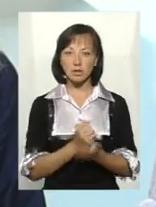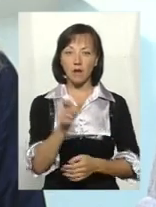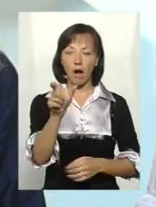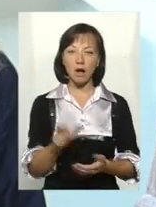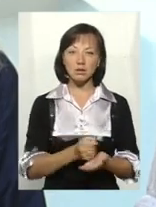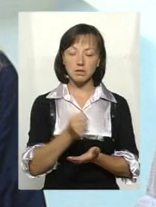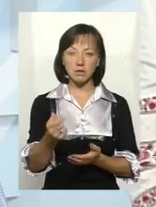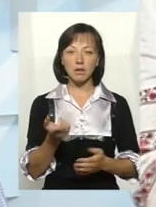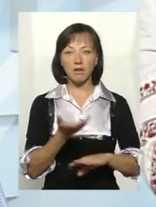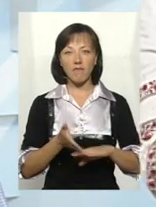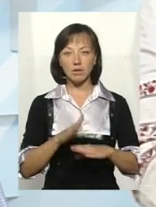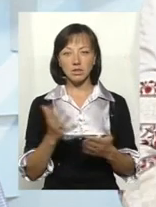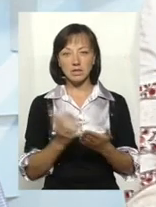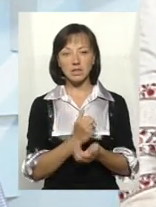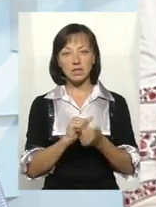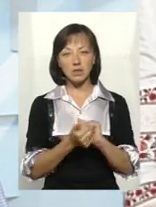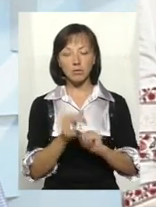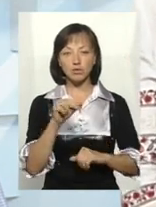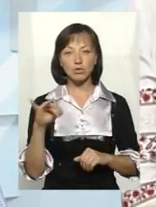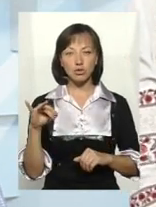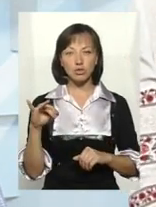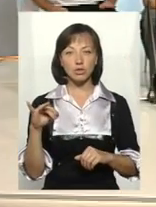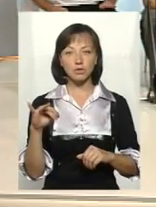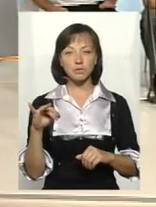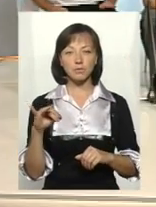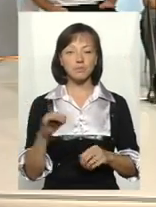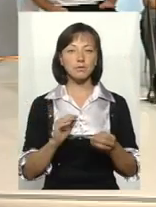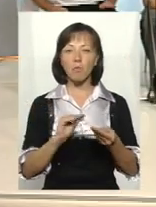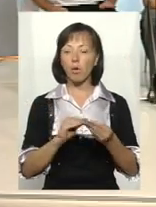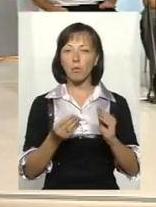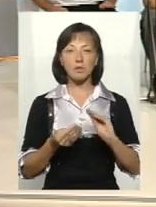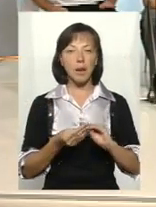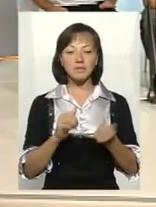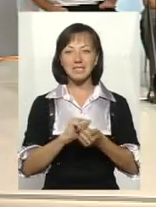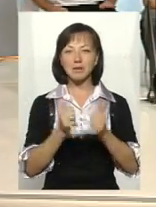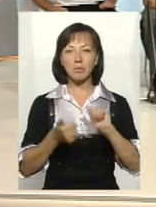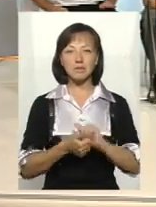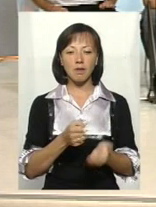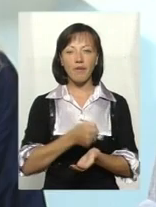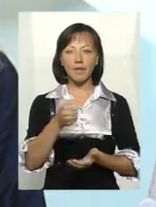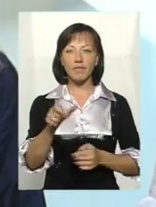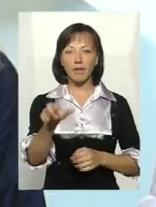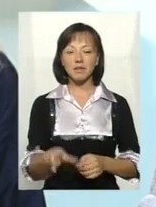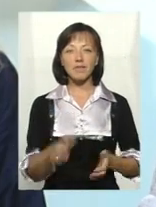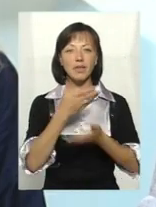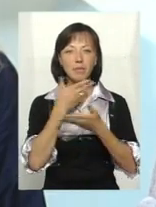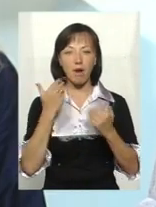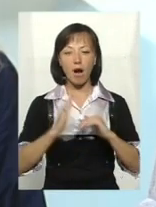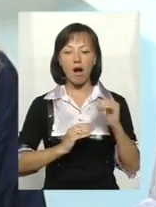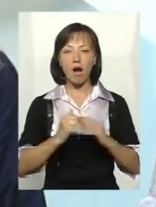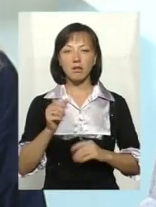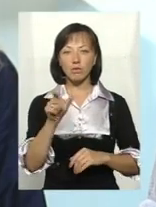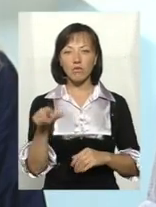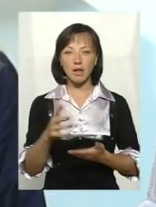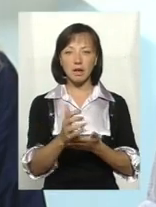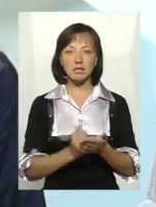кандидата, важко знайти на заміну, чи можливо, інші? Ні, проблем з заміщенням кандидатів немає. Кадровий резерв